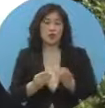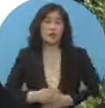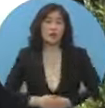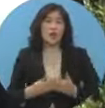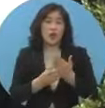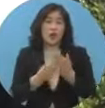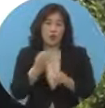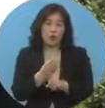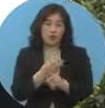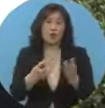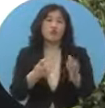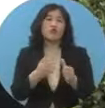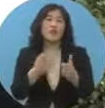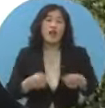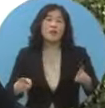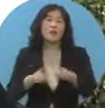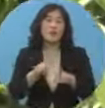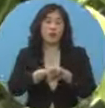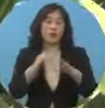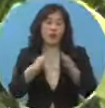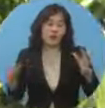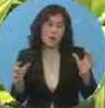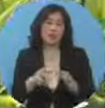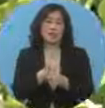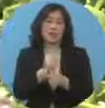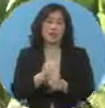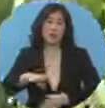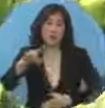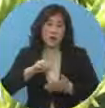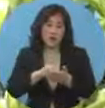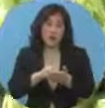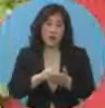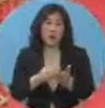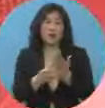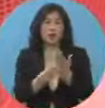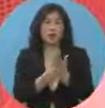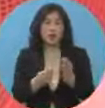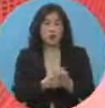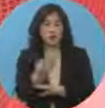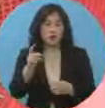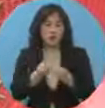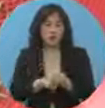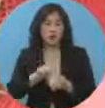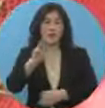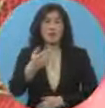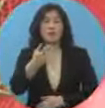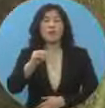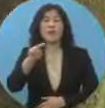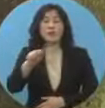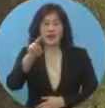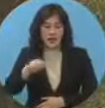새 녹차 제품입니다 처음으로 아마 주는 이점 안 보성 녹차의 올해 수출 목표는 360만 달러